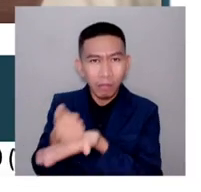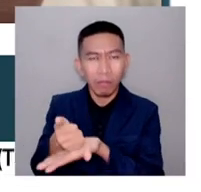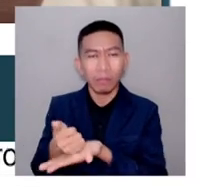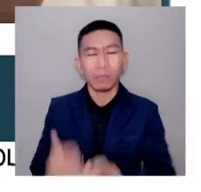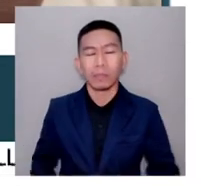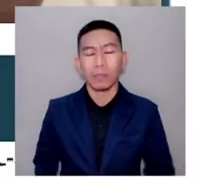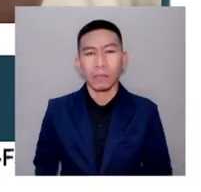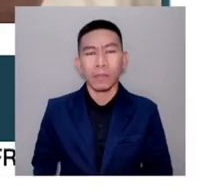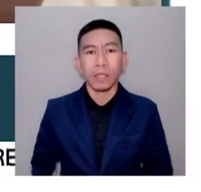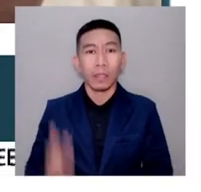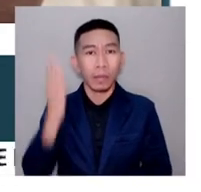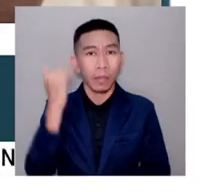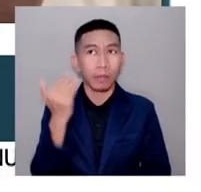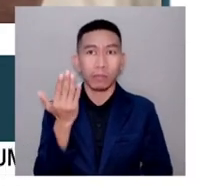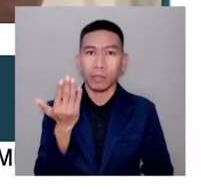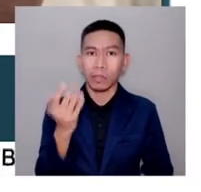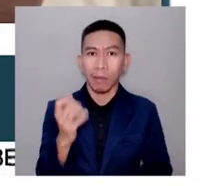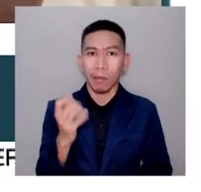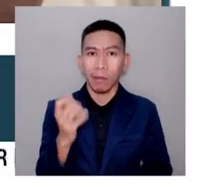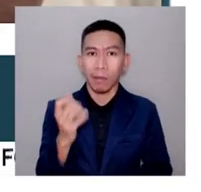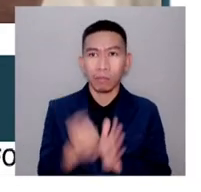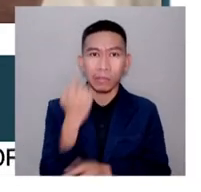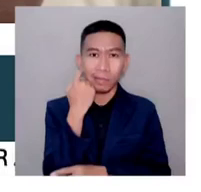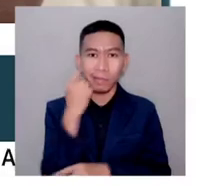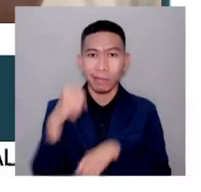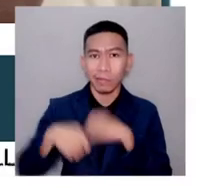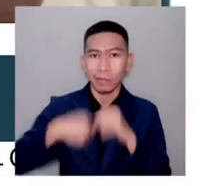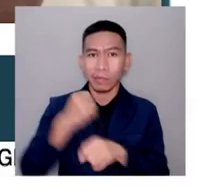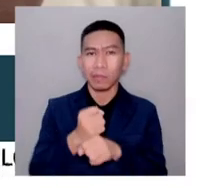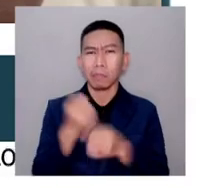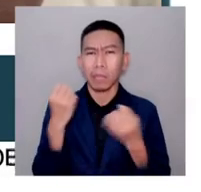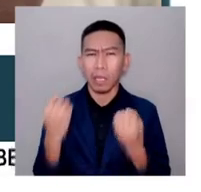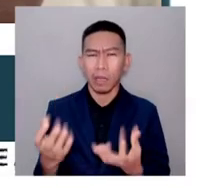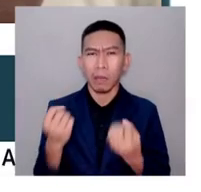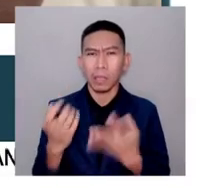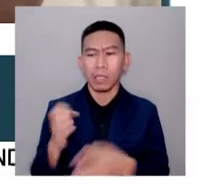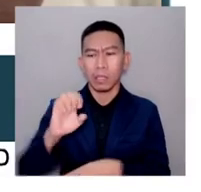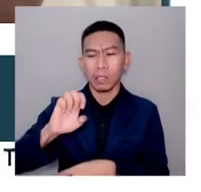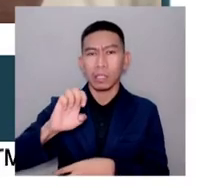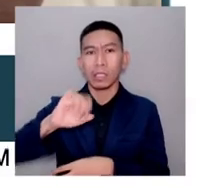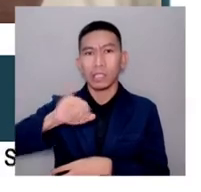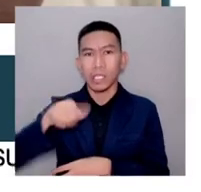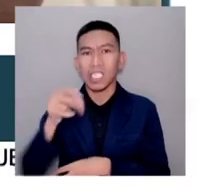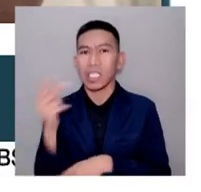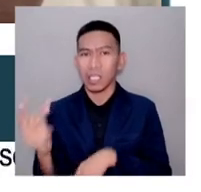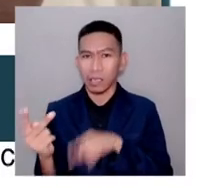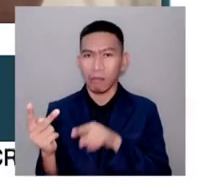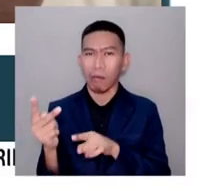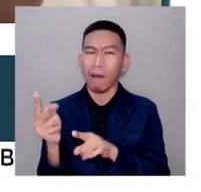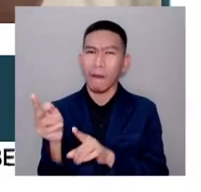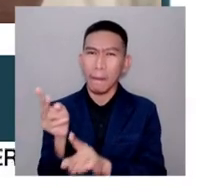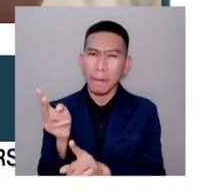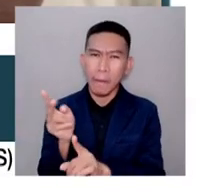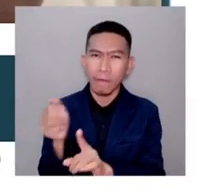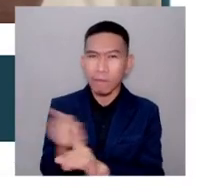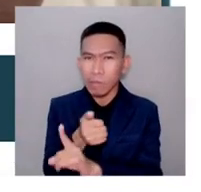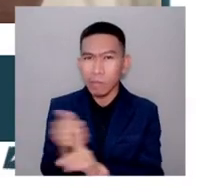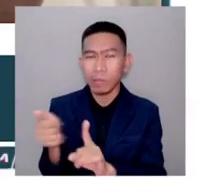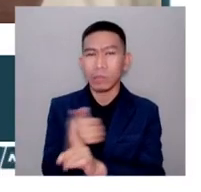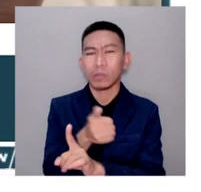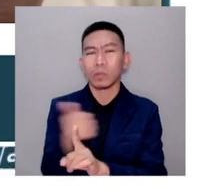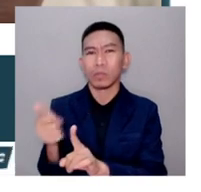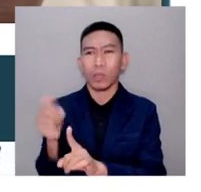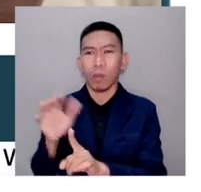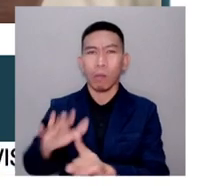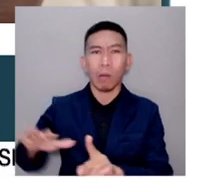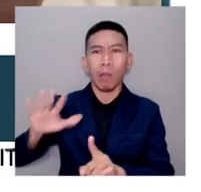ring mga extrajudicial killings victims at mga balo nila at mga ulila nila na hindi pa